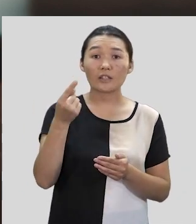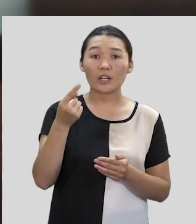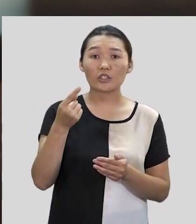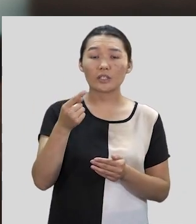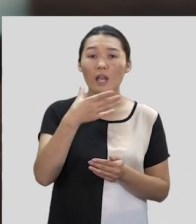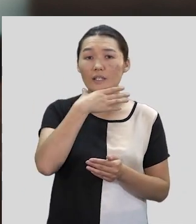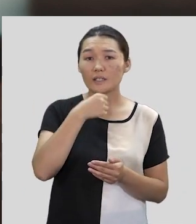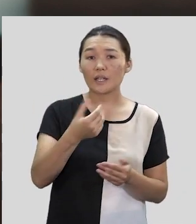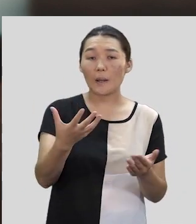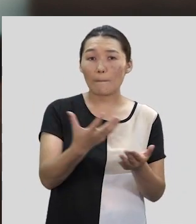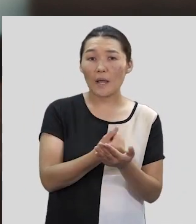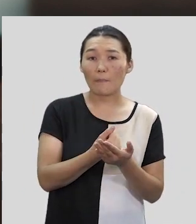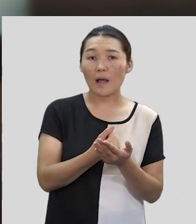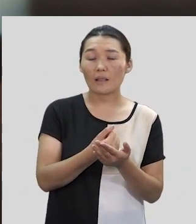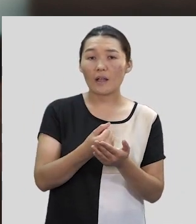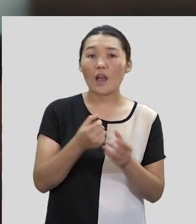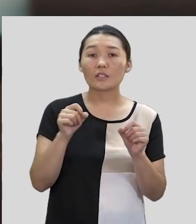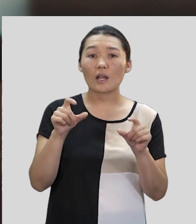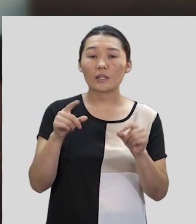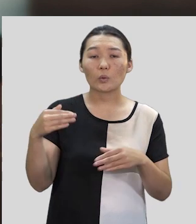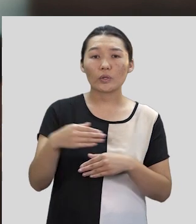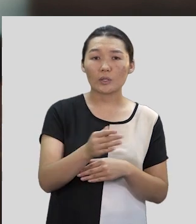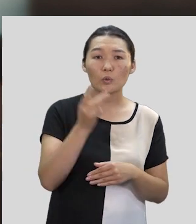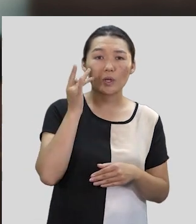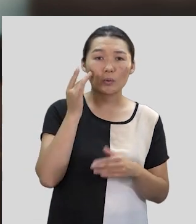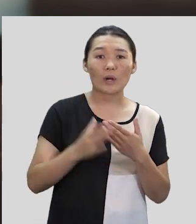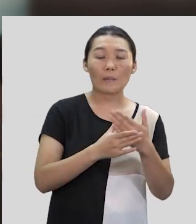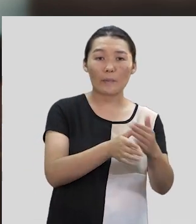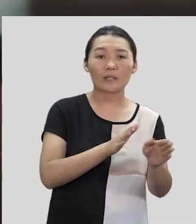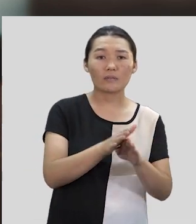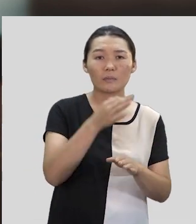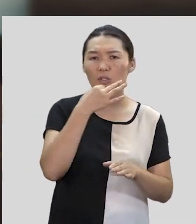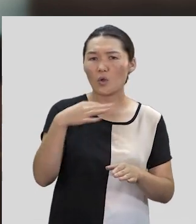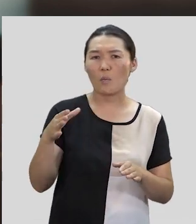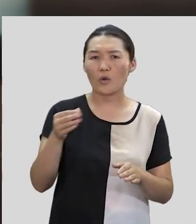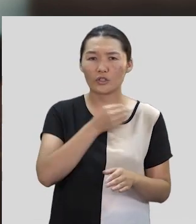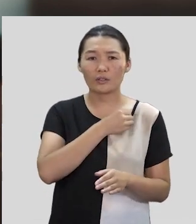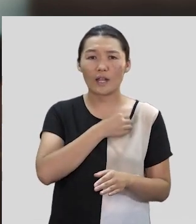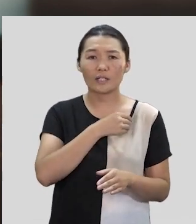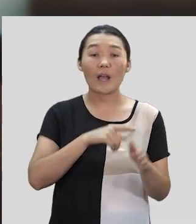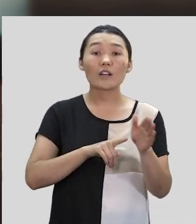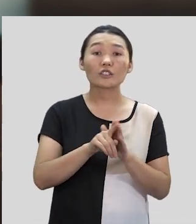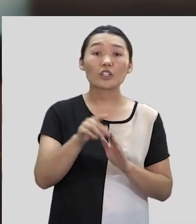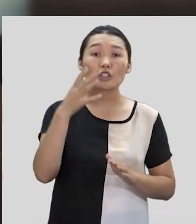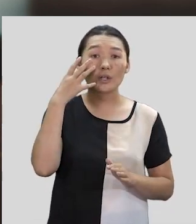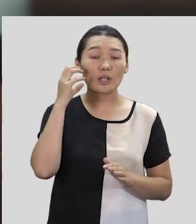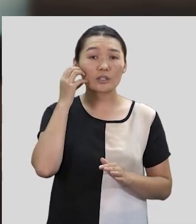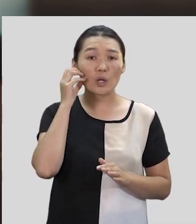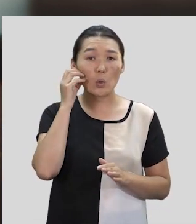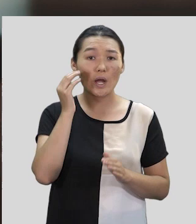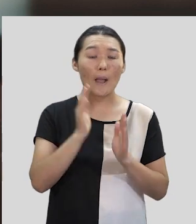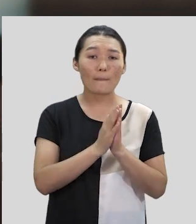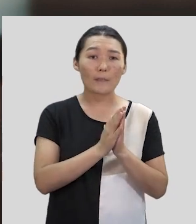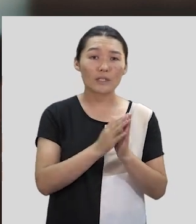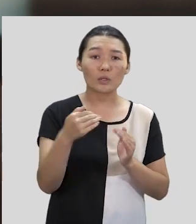рыбку которая помогла выполнить любое желание сначала старуха попросила у рыбки новое